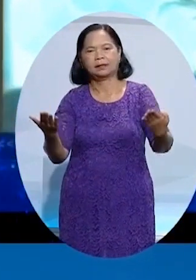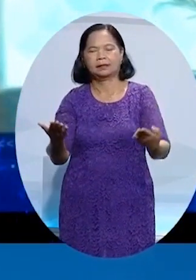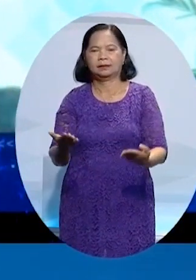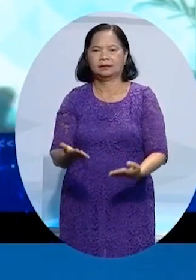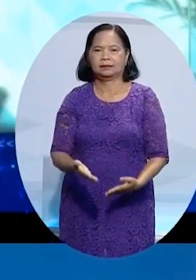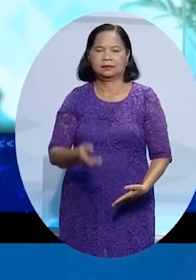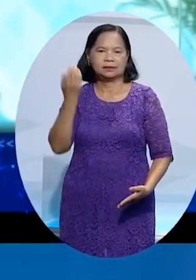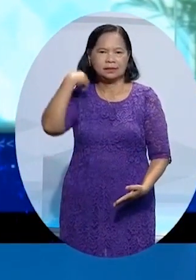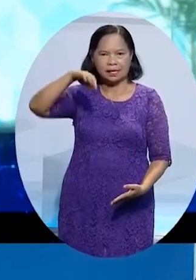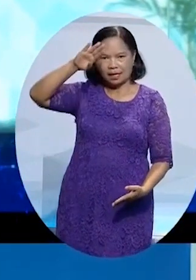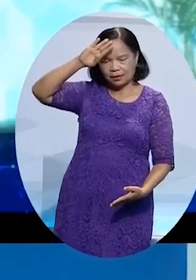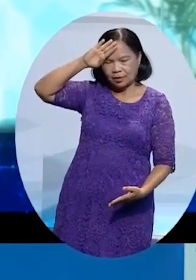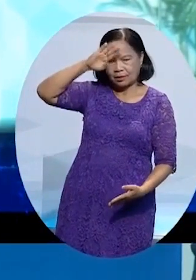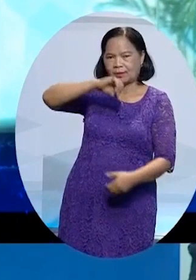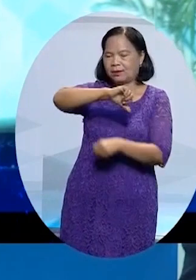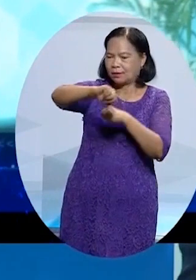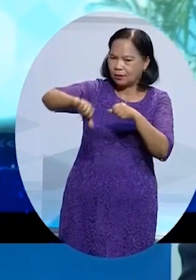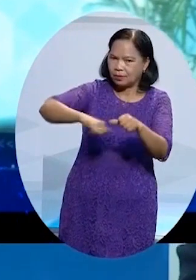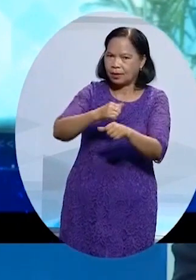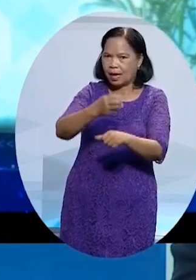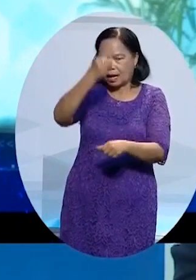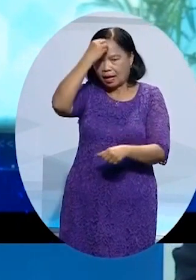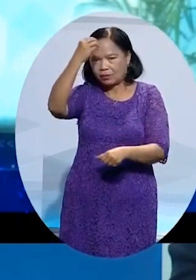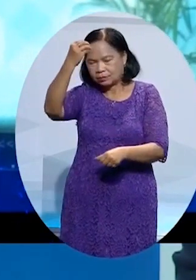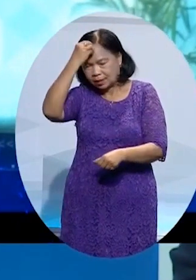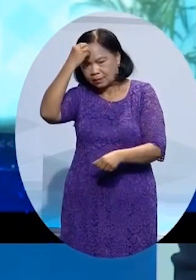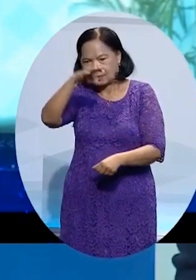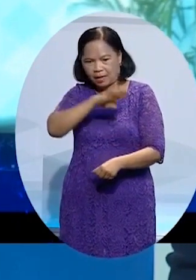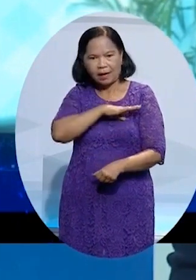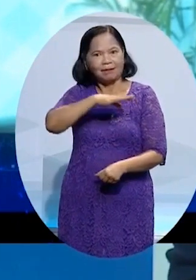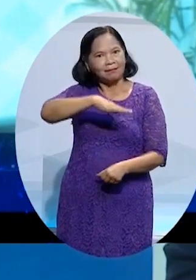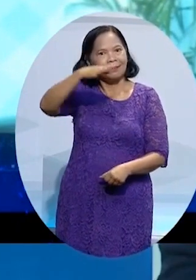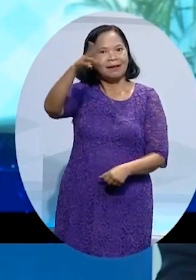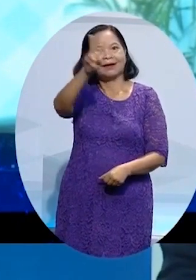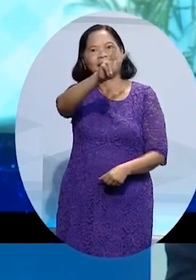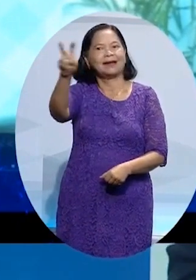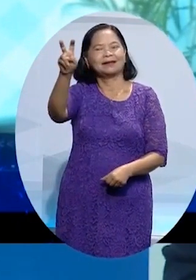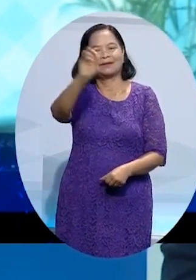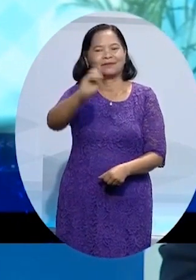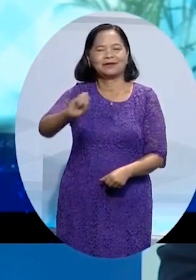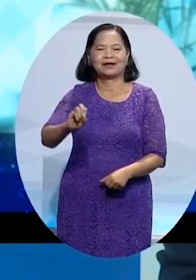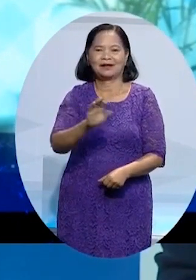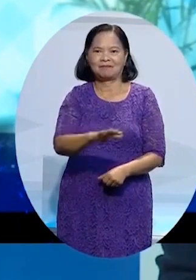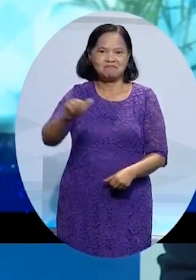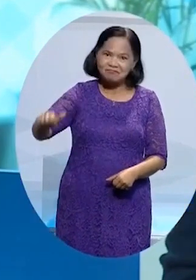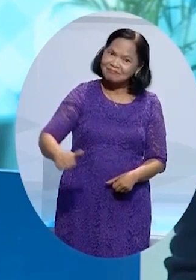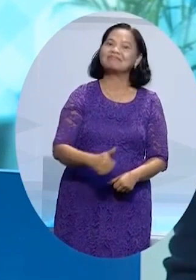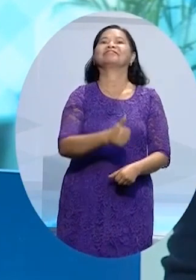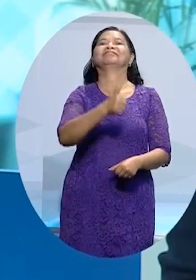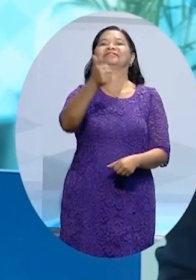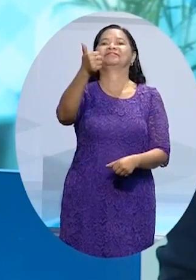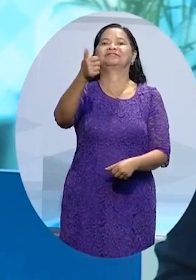vụ tới các hoạt động ngoại khóa, thì tần suất học tập của các em đã tăng hơn 200%, tỷ lệ học sinh tiến bộ vượt bậc đã